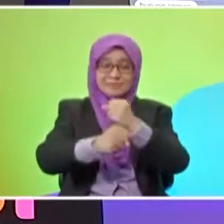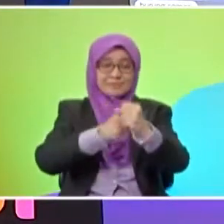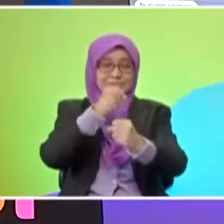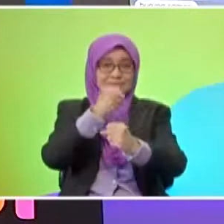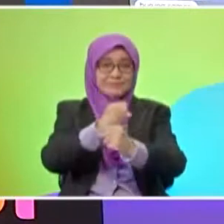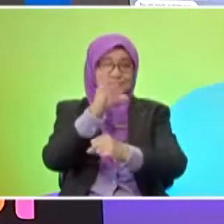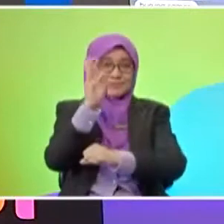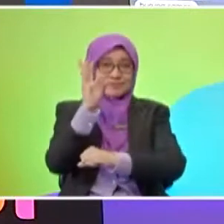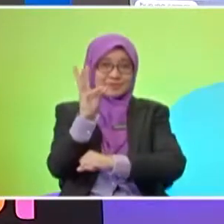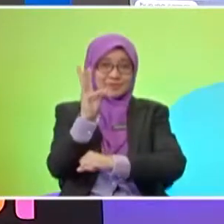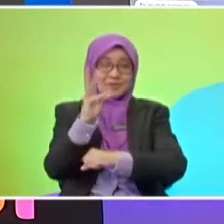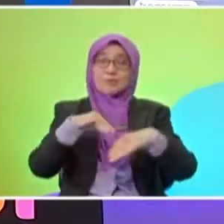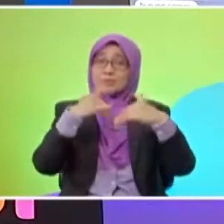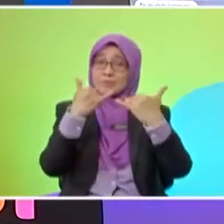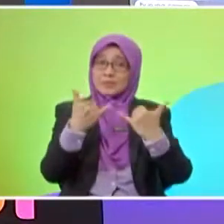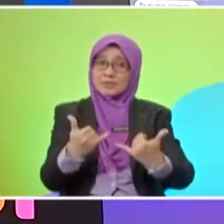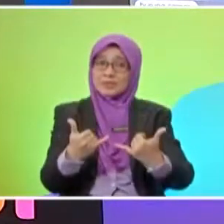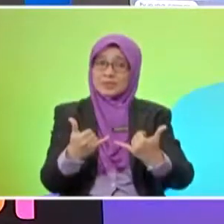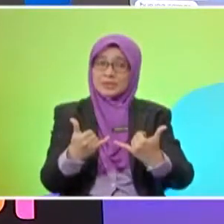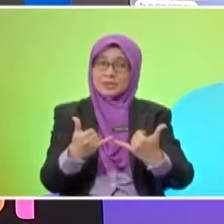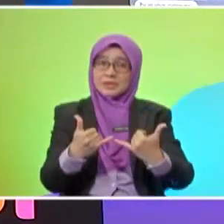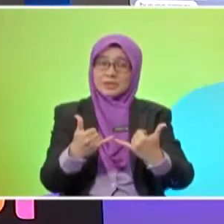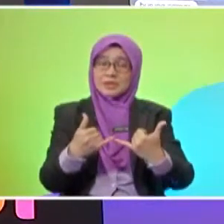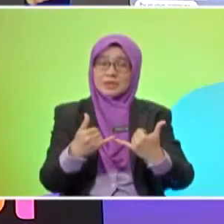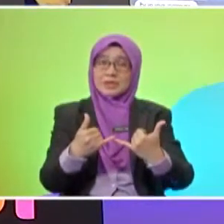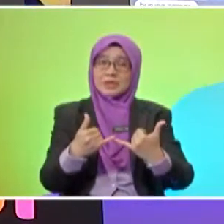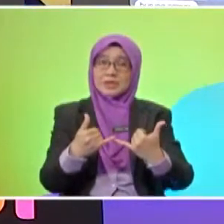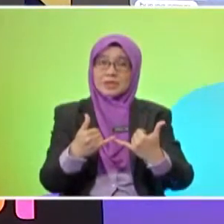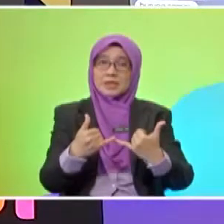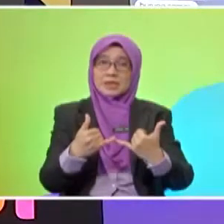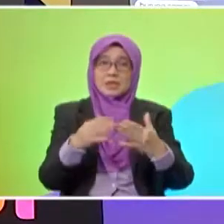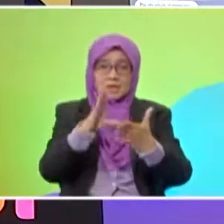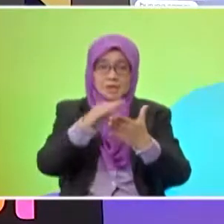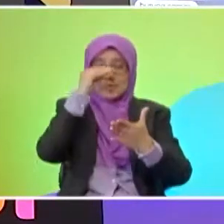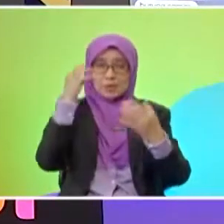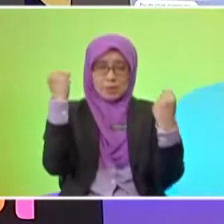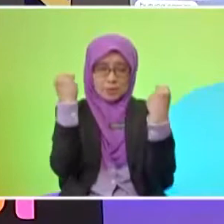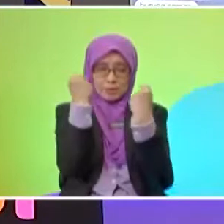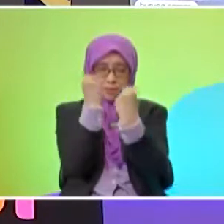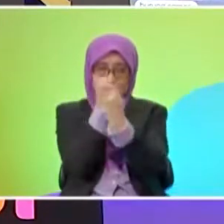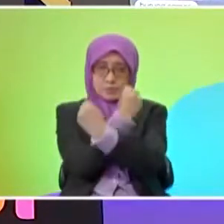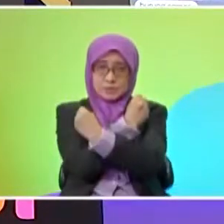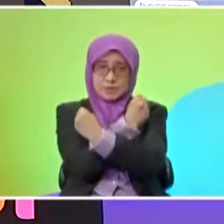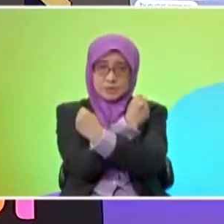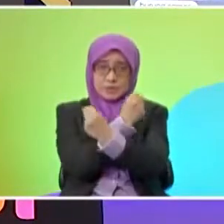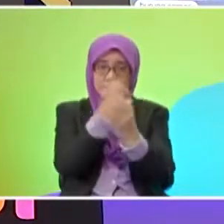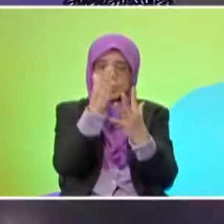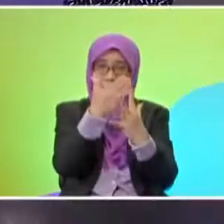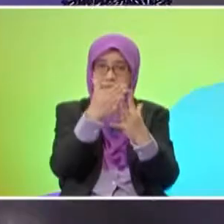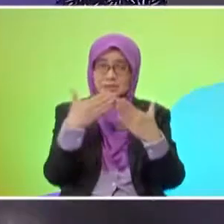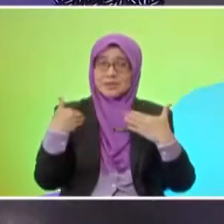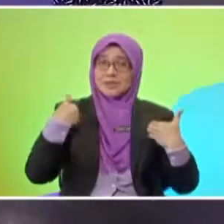kali ini kita akan kepada pribadi seperti itu tsnya itu persaingan antar hewan dari jauh kita mulai